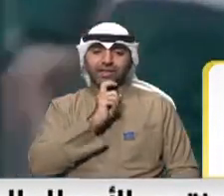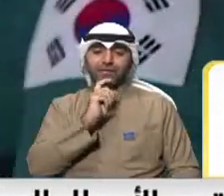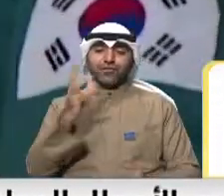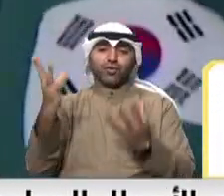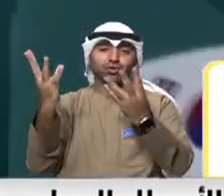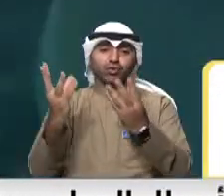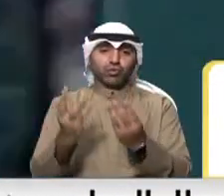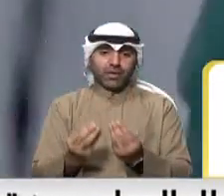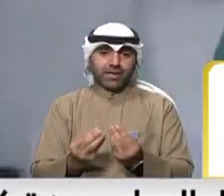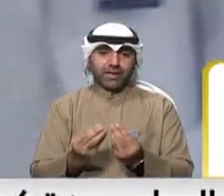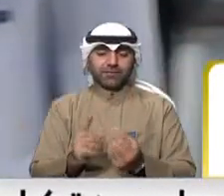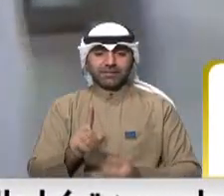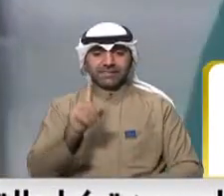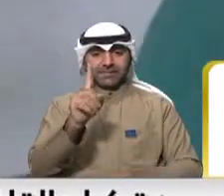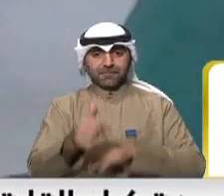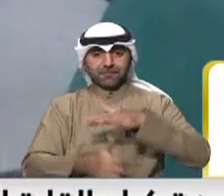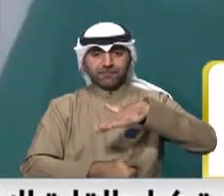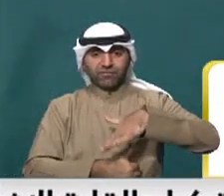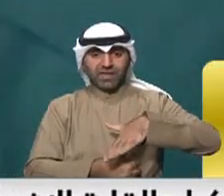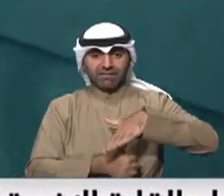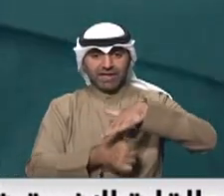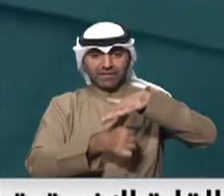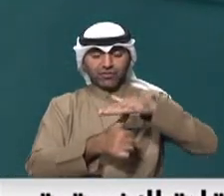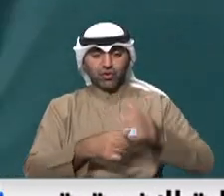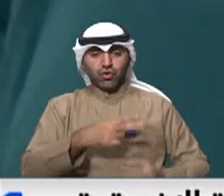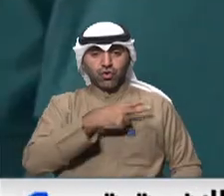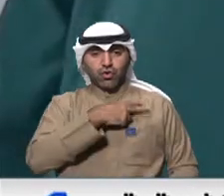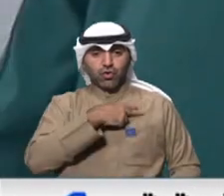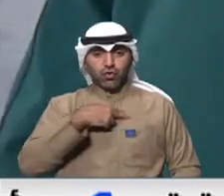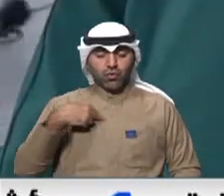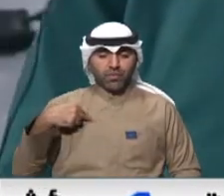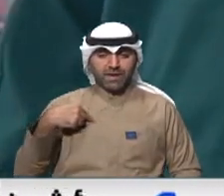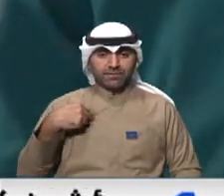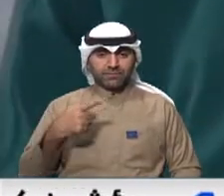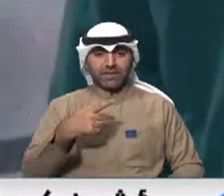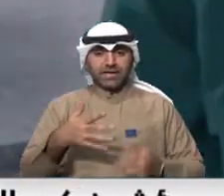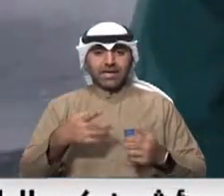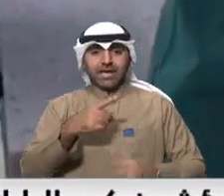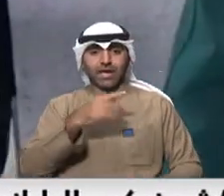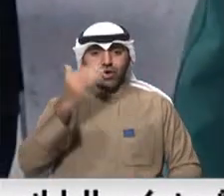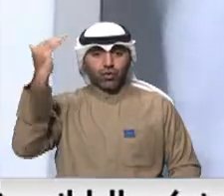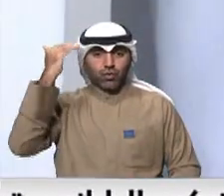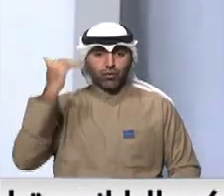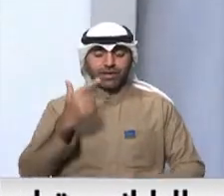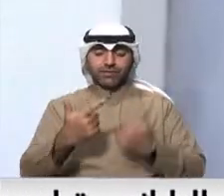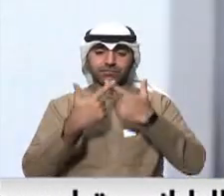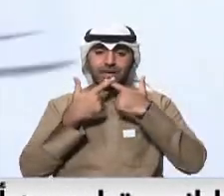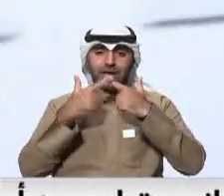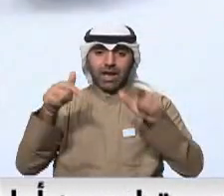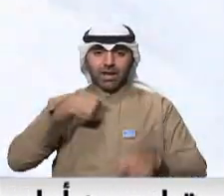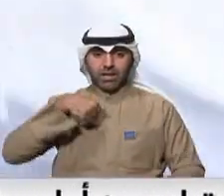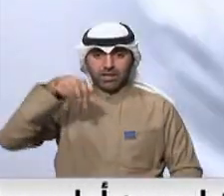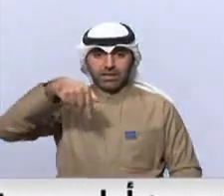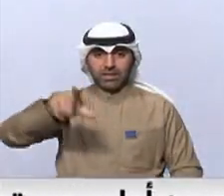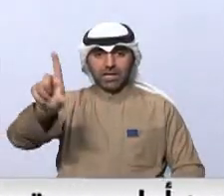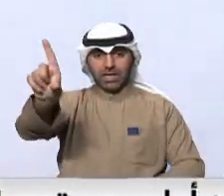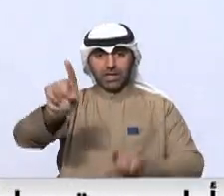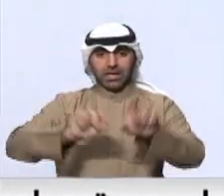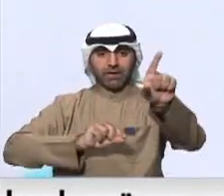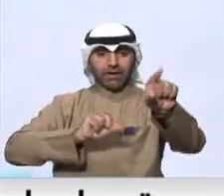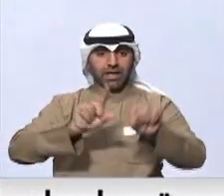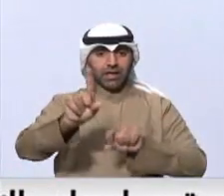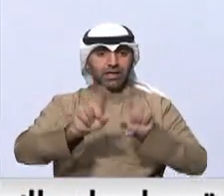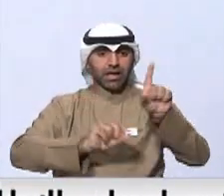ابتداء من الشهر المقبل سيتم تعيين الأطباء الذين يخدمون في الجيش وفي العيادات المحلية بدلا من